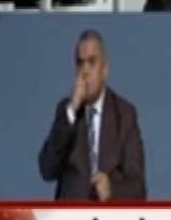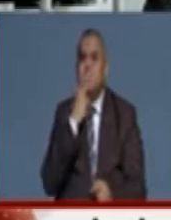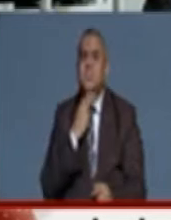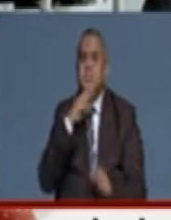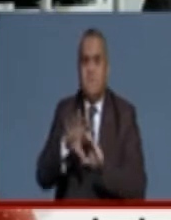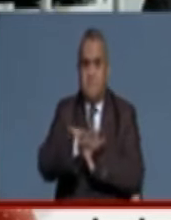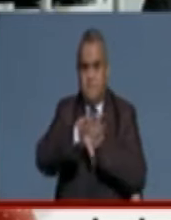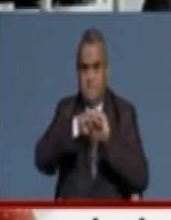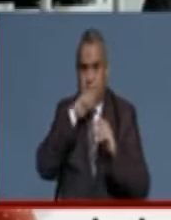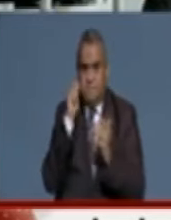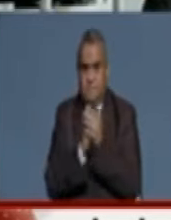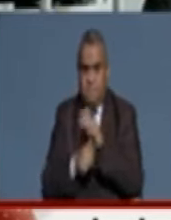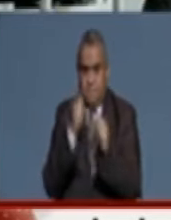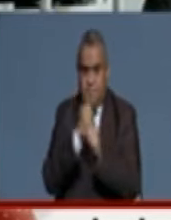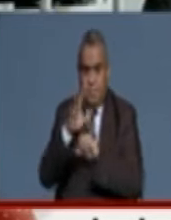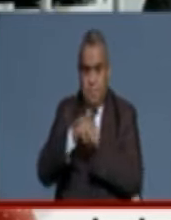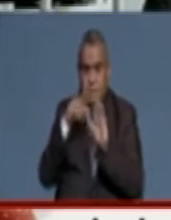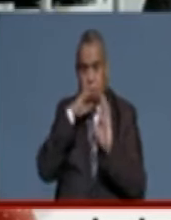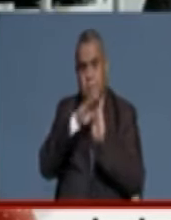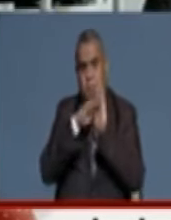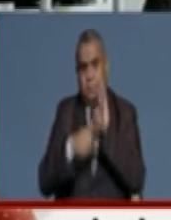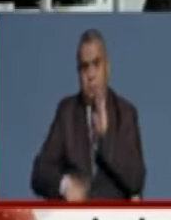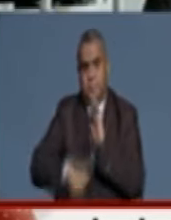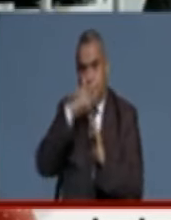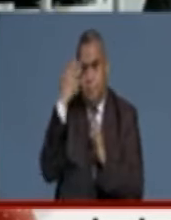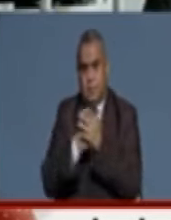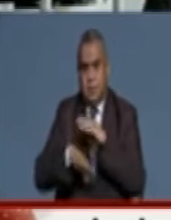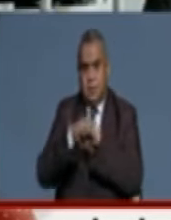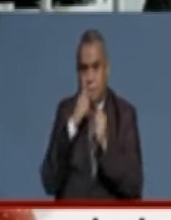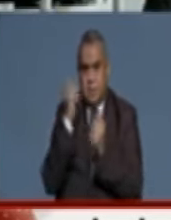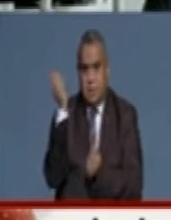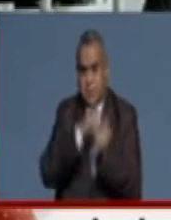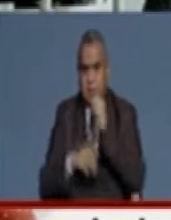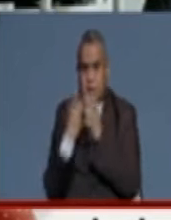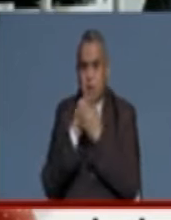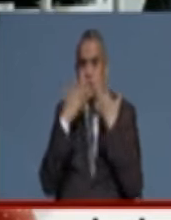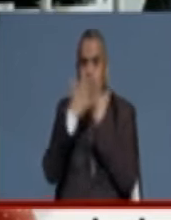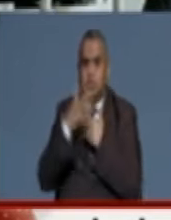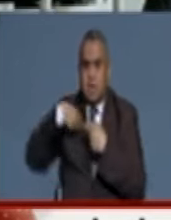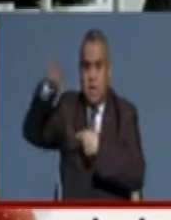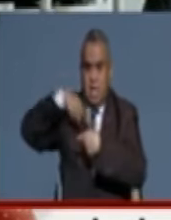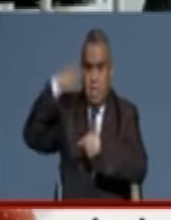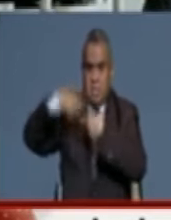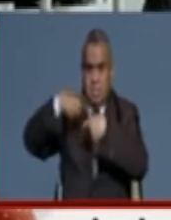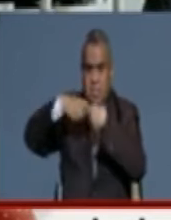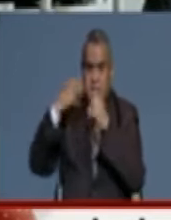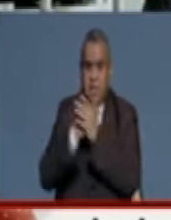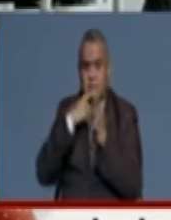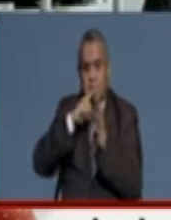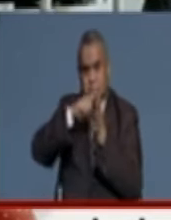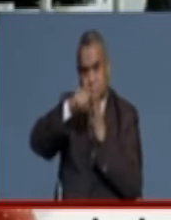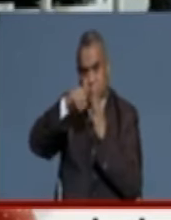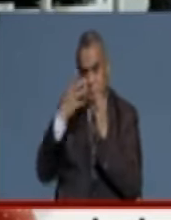وبالتالي أصبحنا قادرين على إنتاج هذه المكونات محليا بترخيص من هذه الشركات. بتشمل هذه المكونات